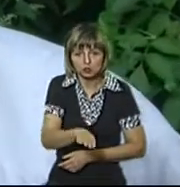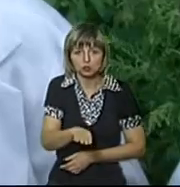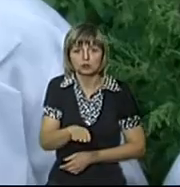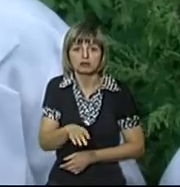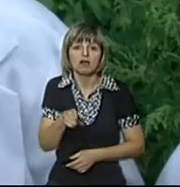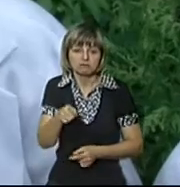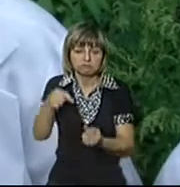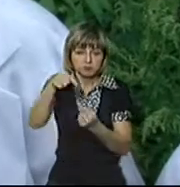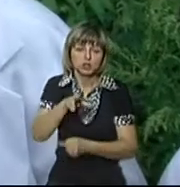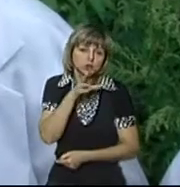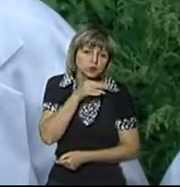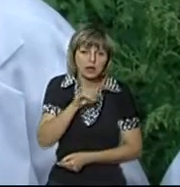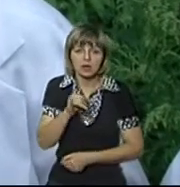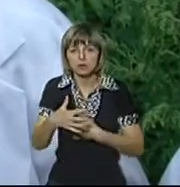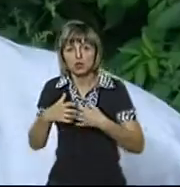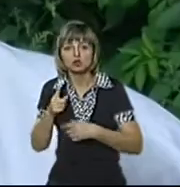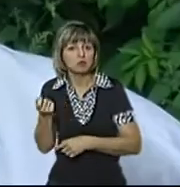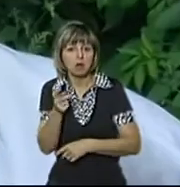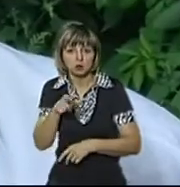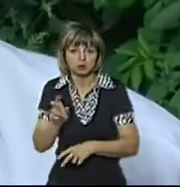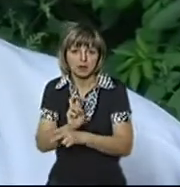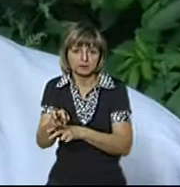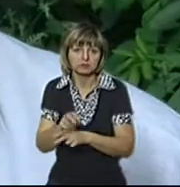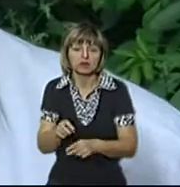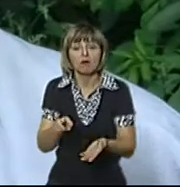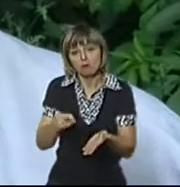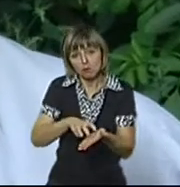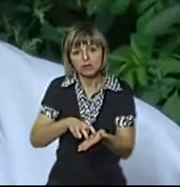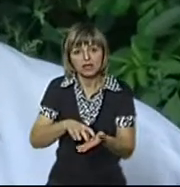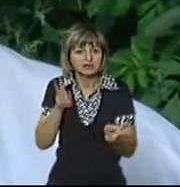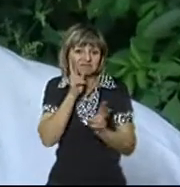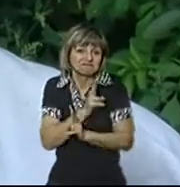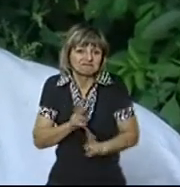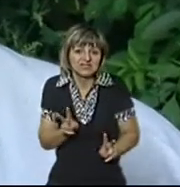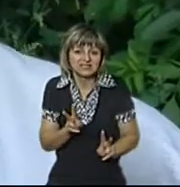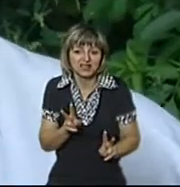собак і котів. Чому так мало людей до вас звертається? Бояться, не знаю.